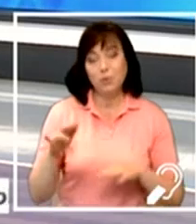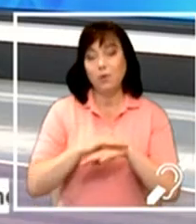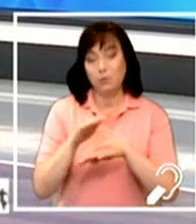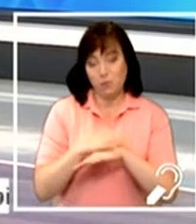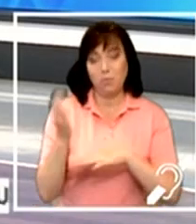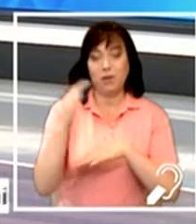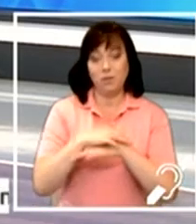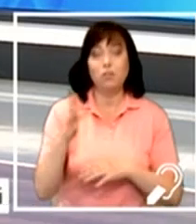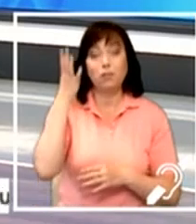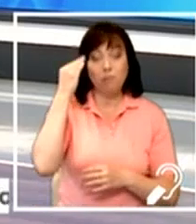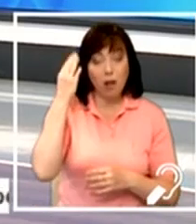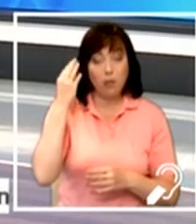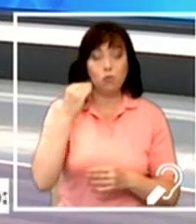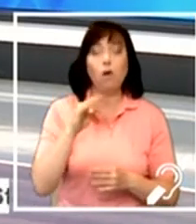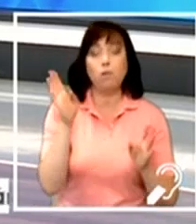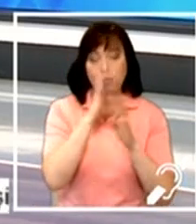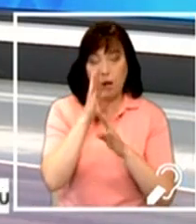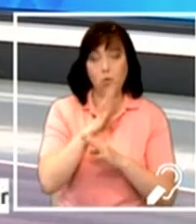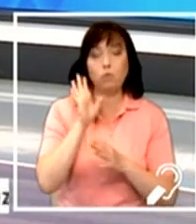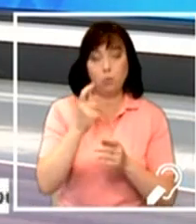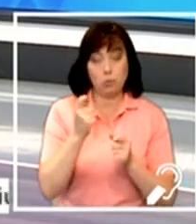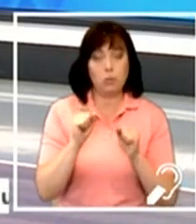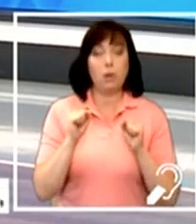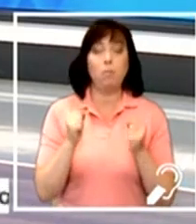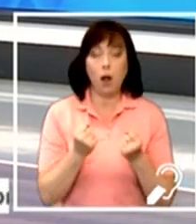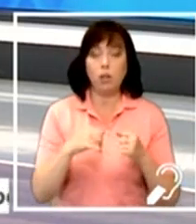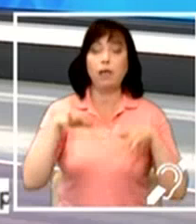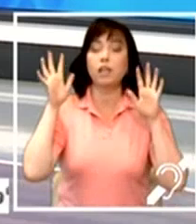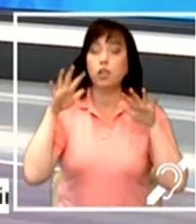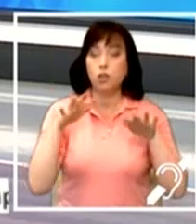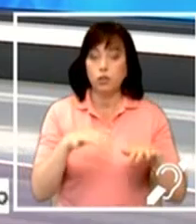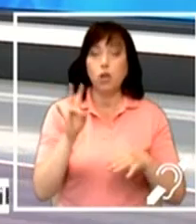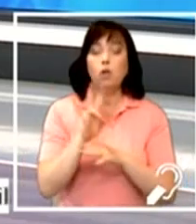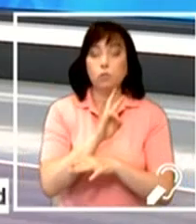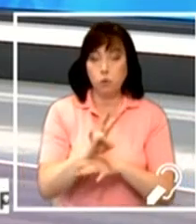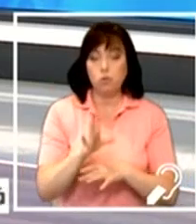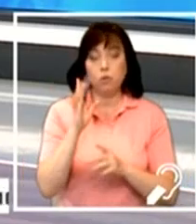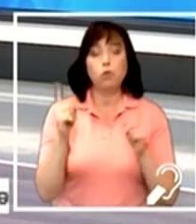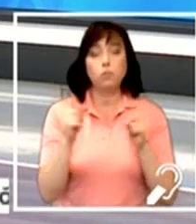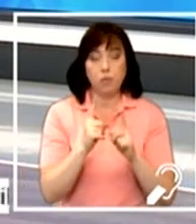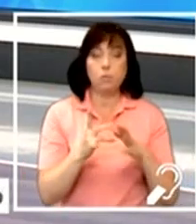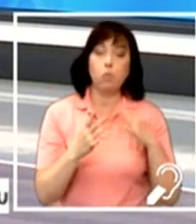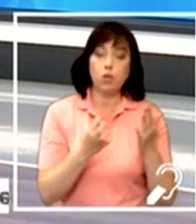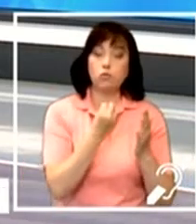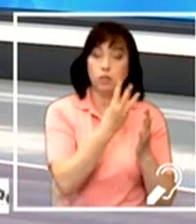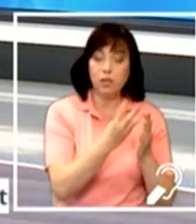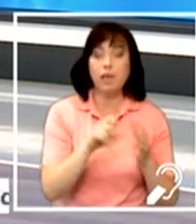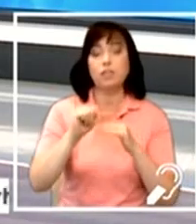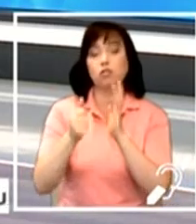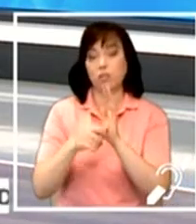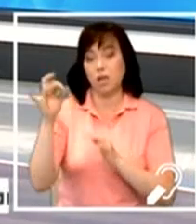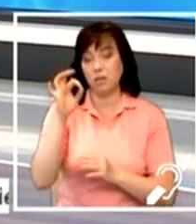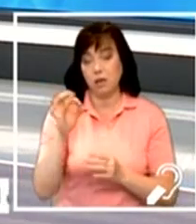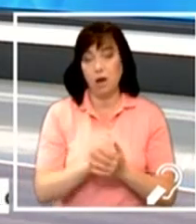Bine v-am găsit! În Republica Moldova, vremea va deveni răcoroasă și ploioasă. La noapte așteptăm minime cuprinse între 13 și